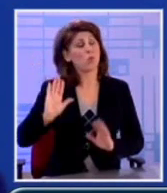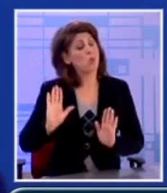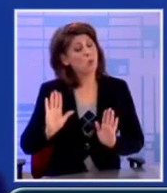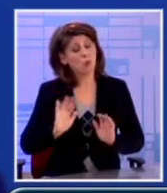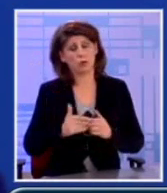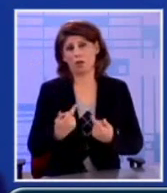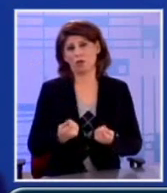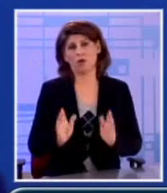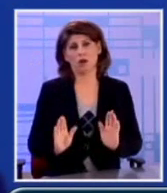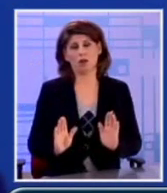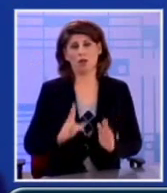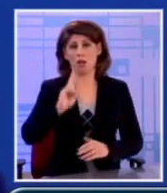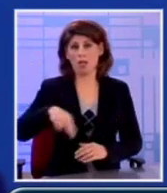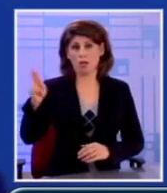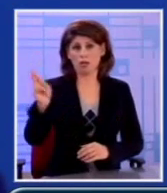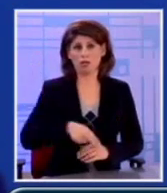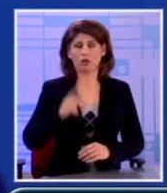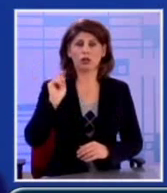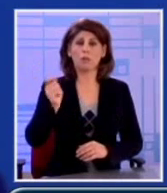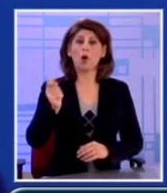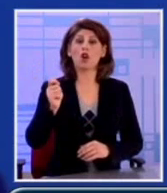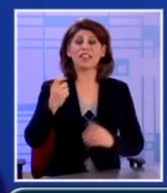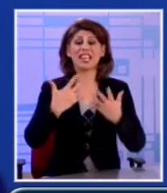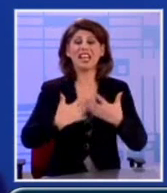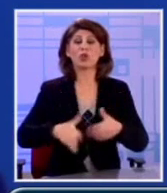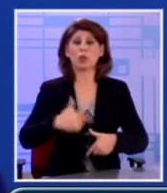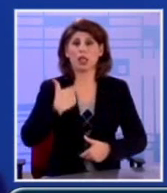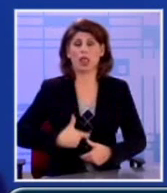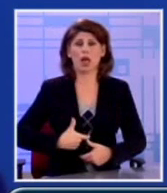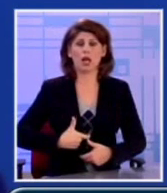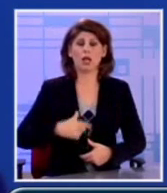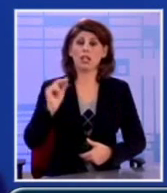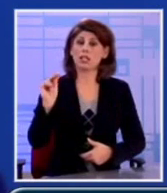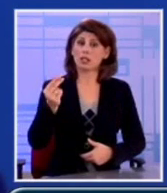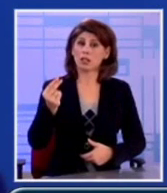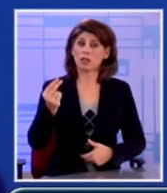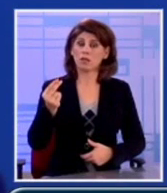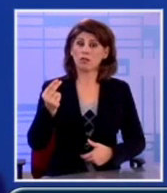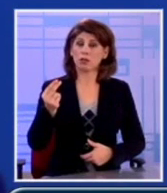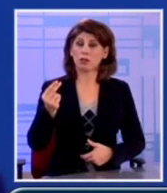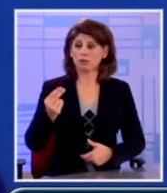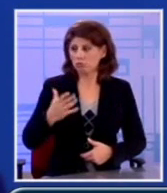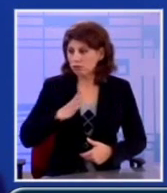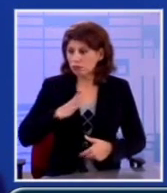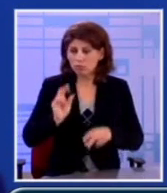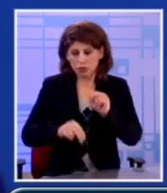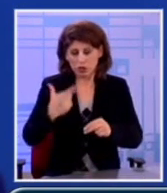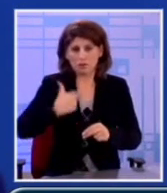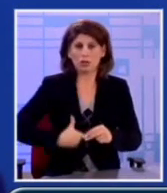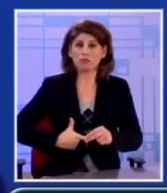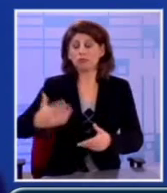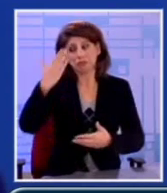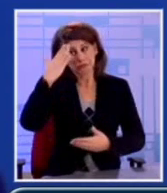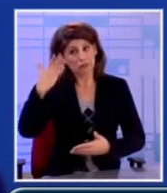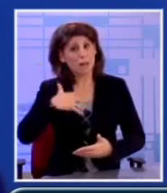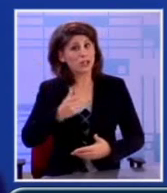κάνω, ότι θα καταργήσω την πολιτική μου λειτουργία. Στην Βουλή με έστειλαν οι συμπολίτες μου, τιμώ